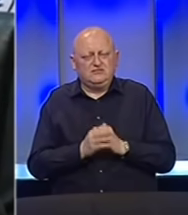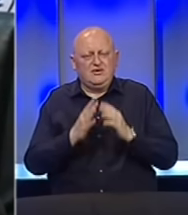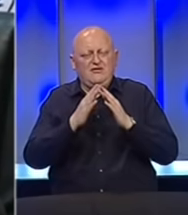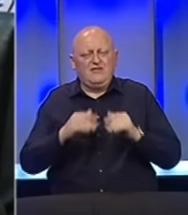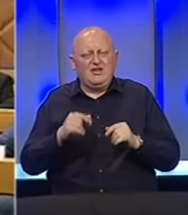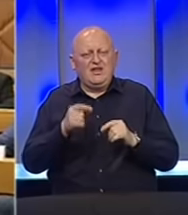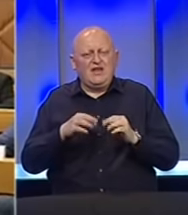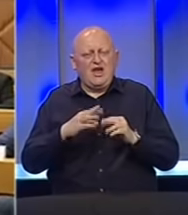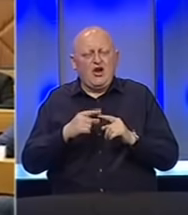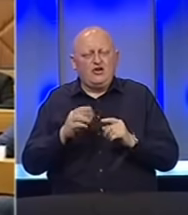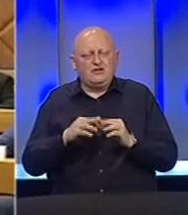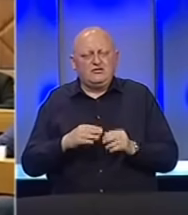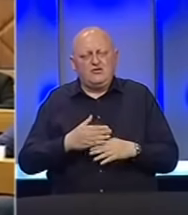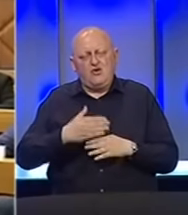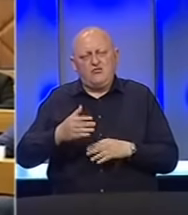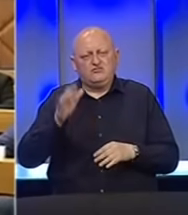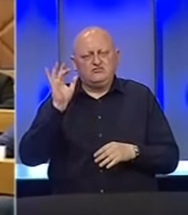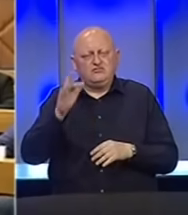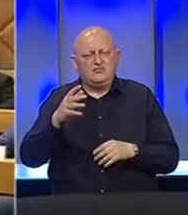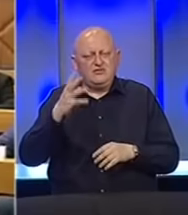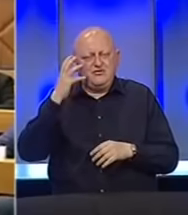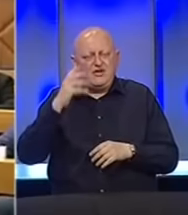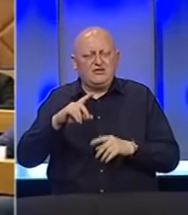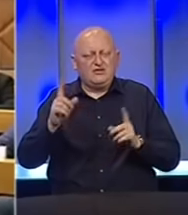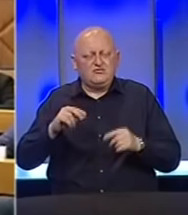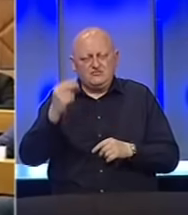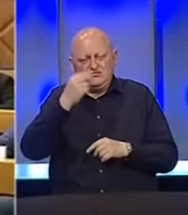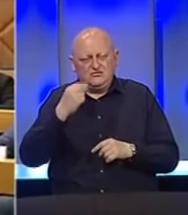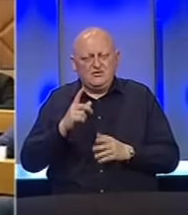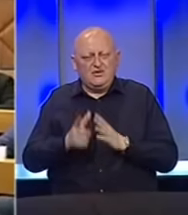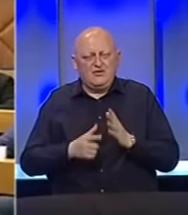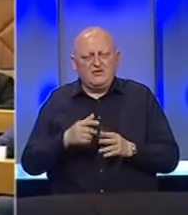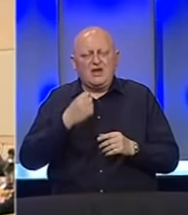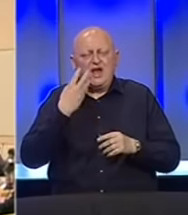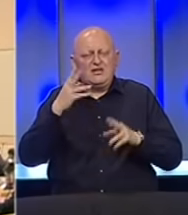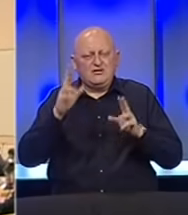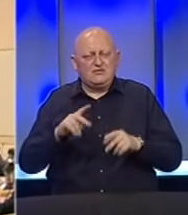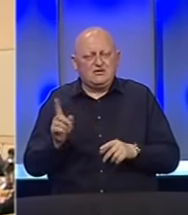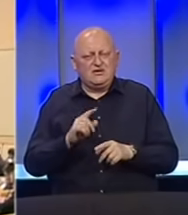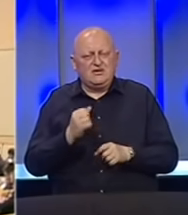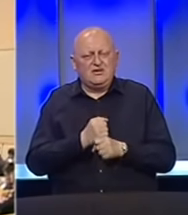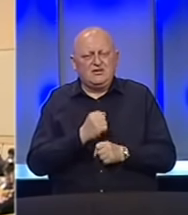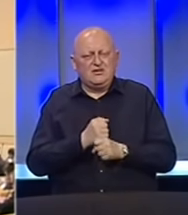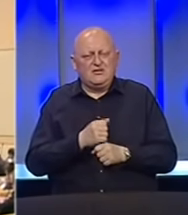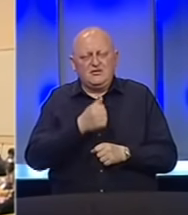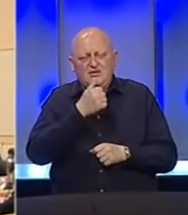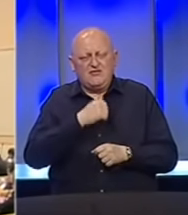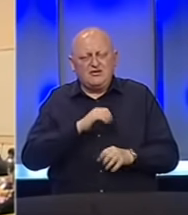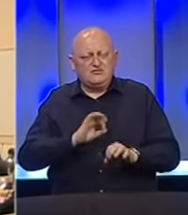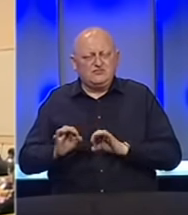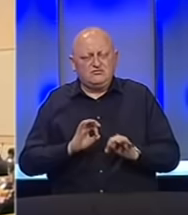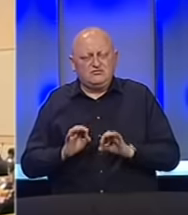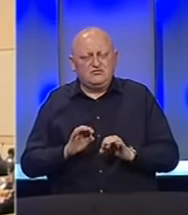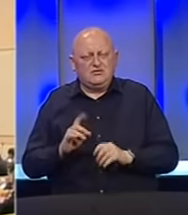vila Jahorina. Opozicija optužuje vladu Republike Srpske da u vrijeme kada je mogla nije izvršila fiskalnu